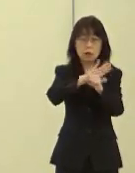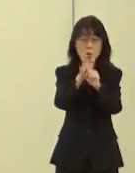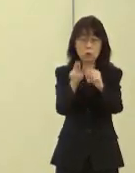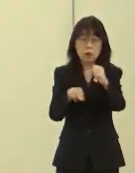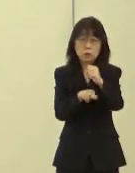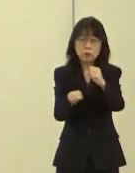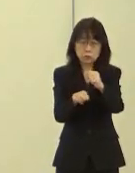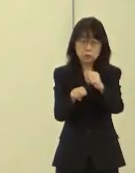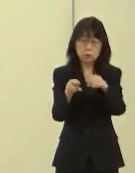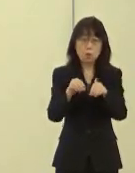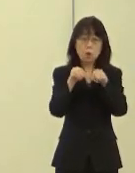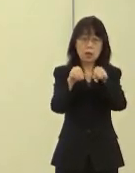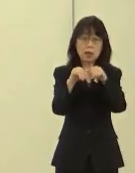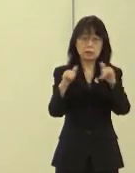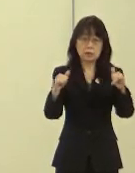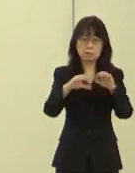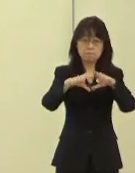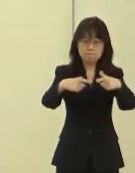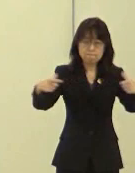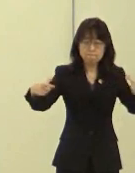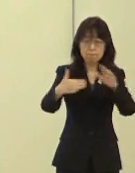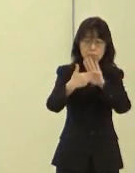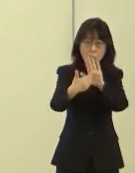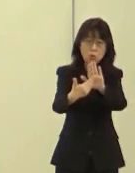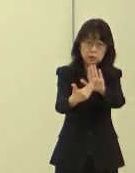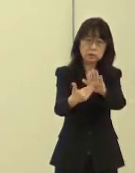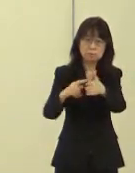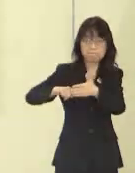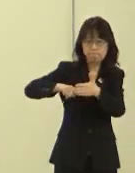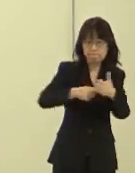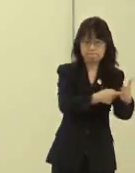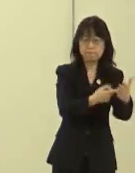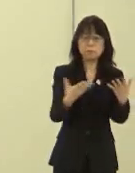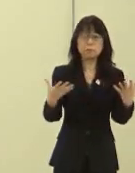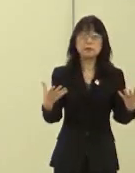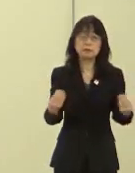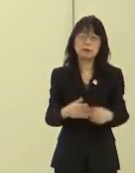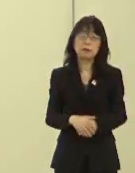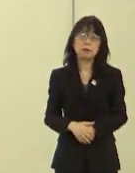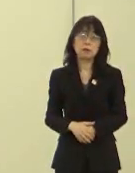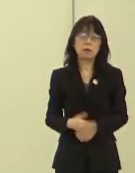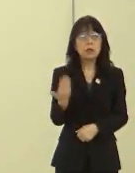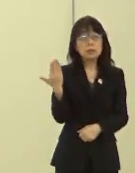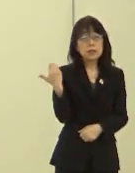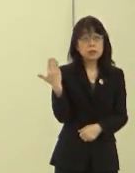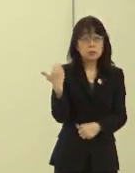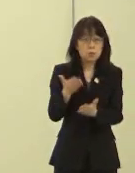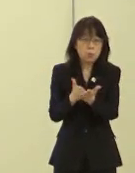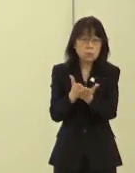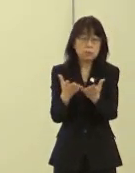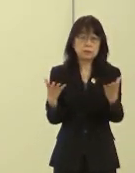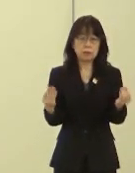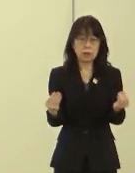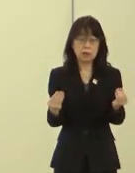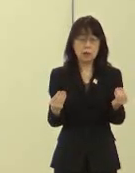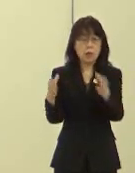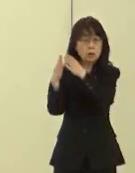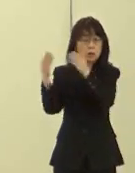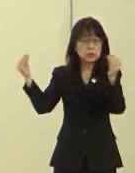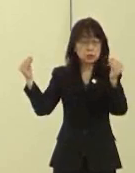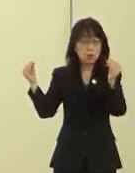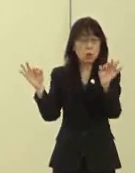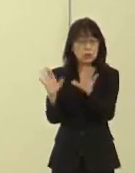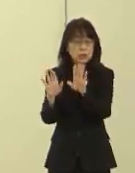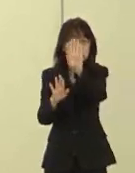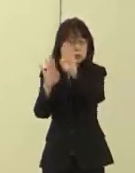止ということに努めてきたところであります。先ほど申しましたように、国の緊急事態宣言